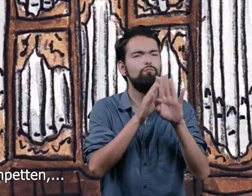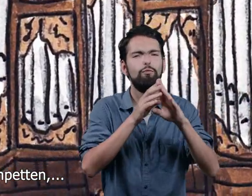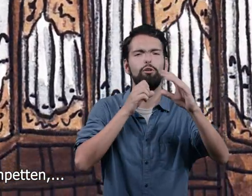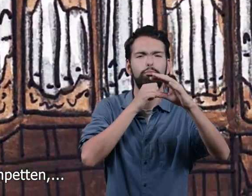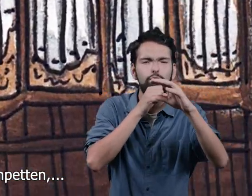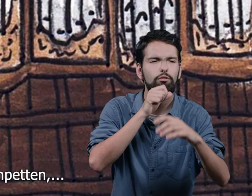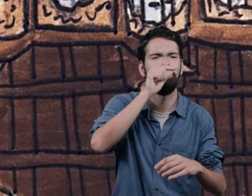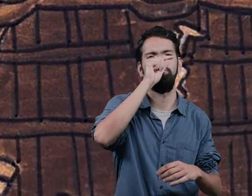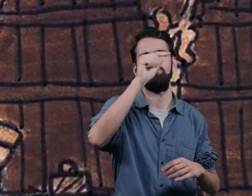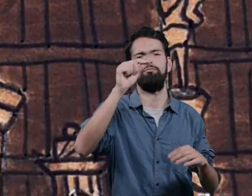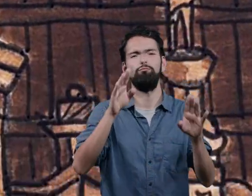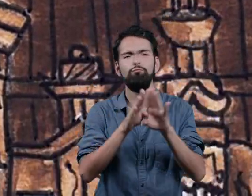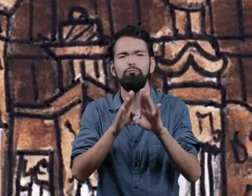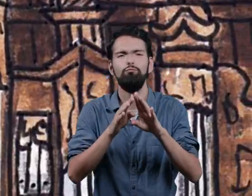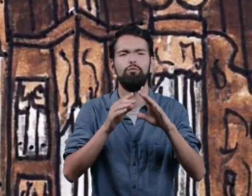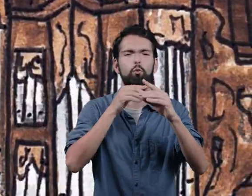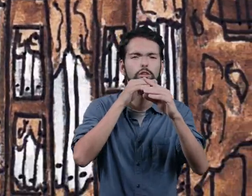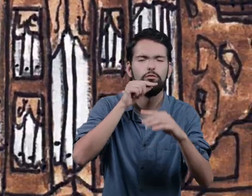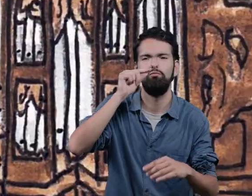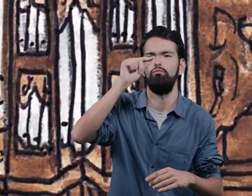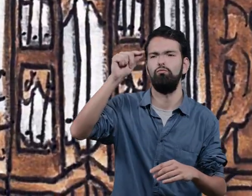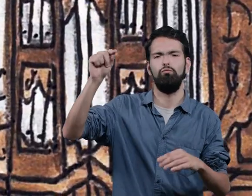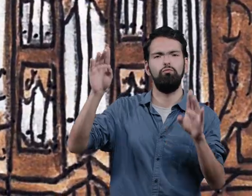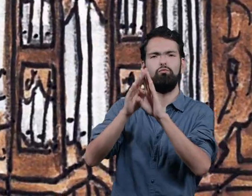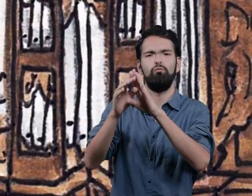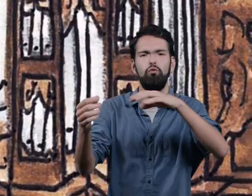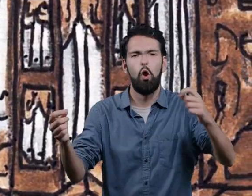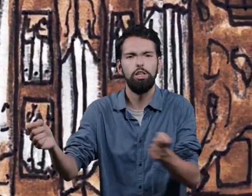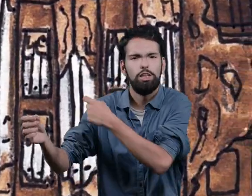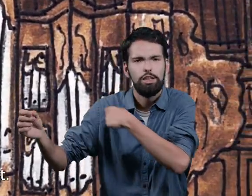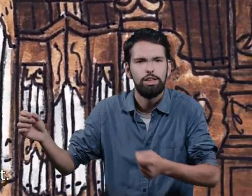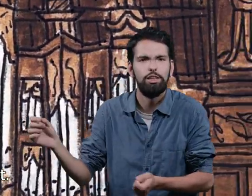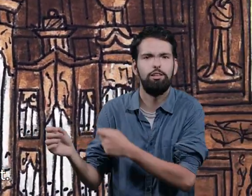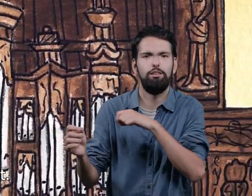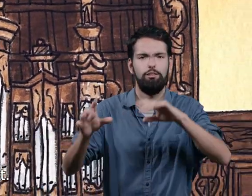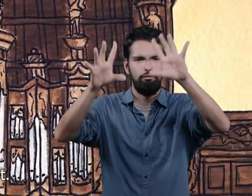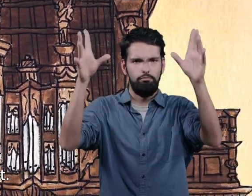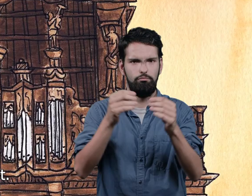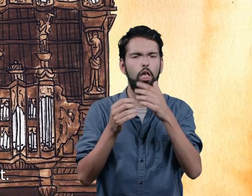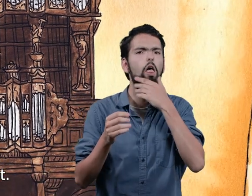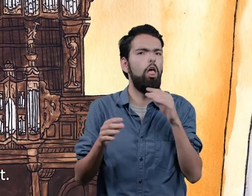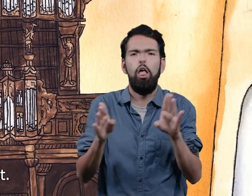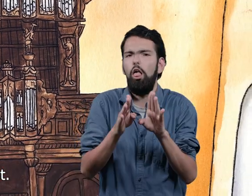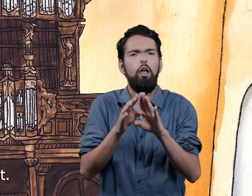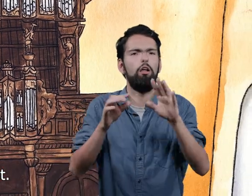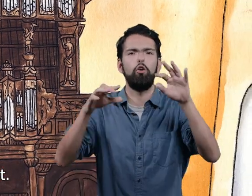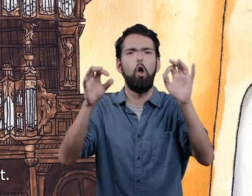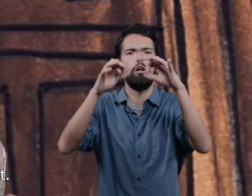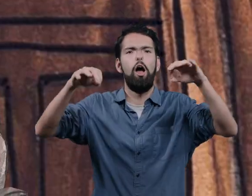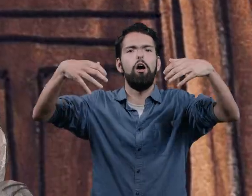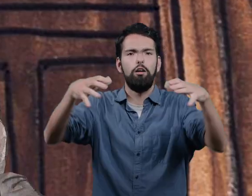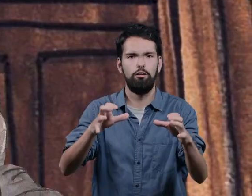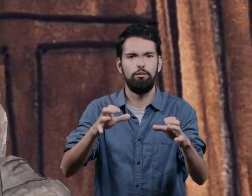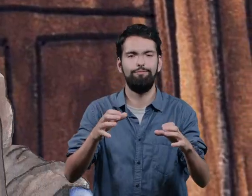klinken als trompetten. Andere als fluiten of violen. Bij elkaar lijkt het wel een heel